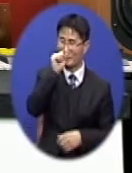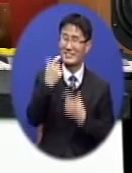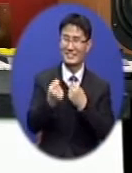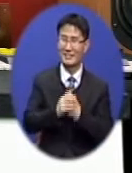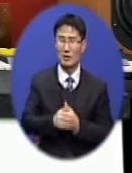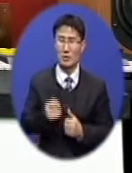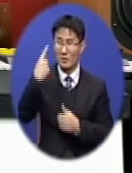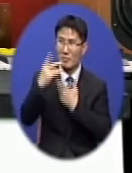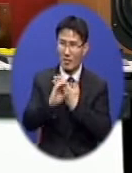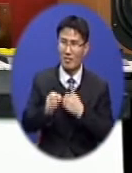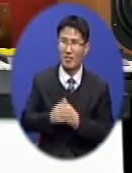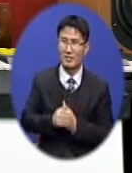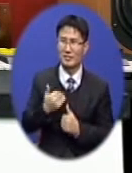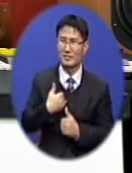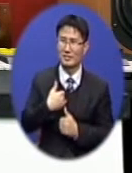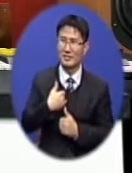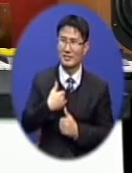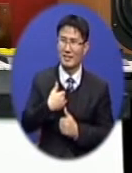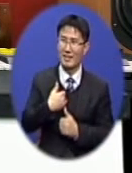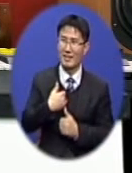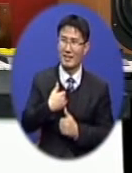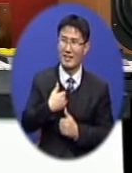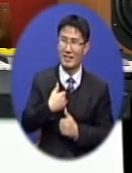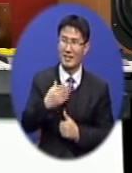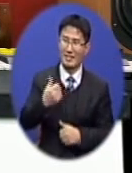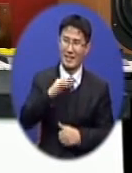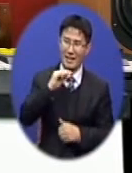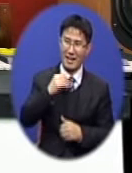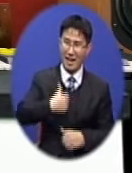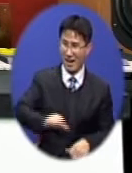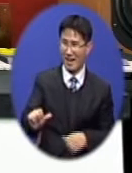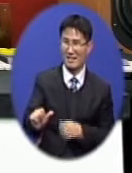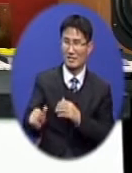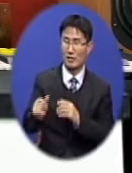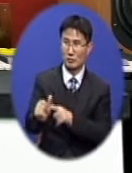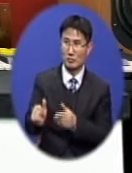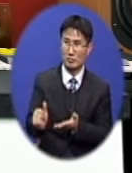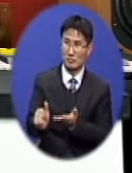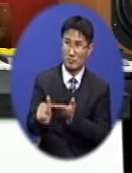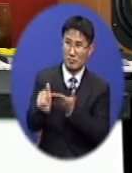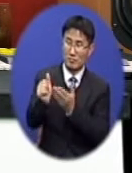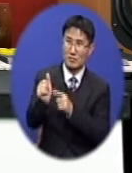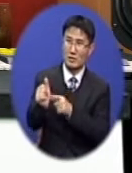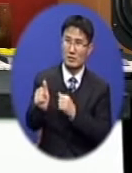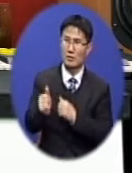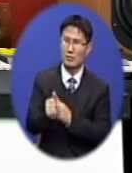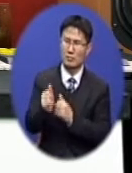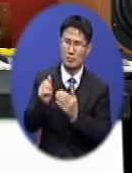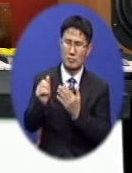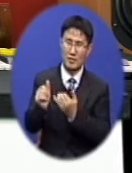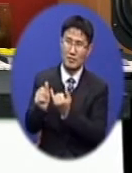네, 왜냐면요. 네. 저도 5살짜리 아들이 있거든요. 오, 그래요? 근데 그 아들이 이제 커서, 만약에 그 아들